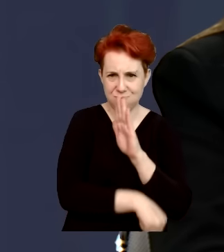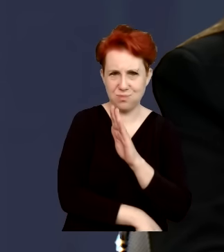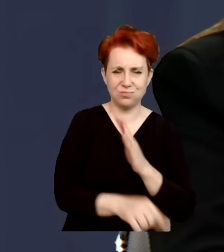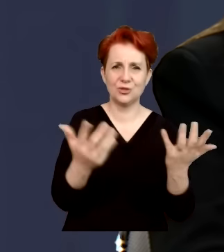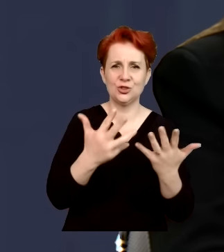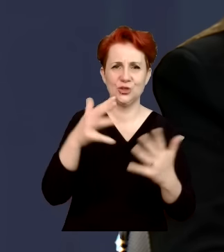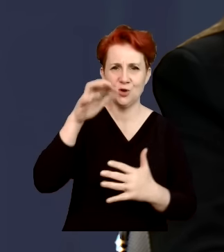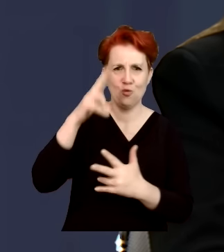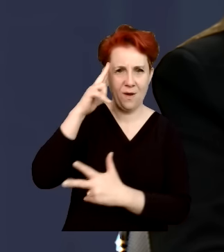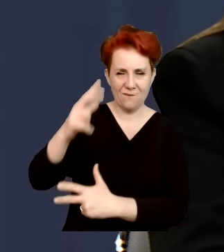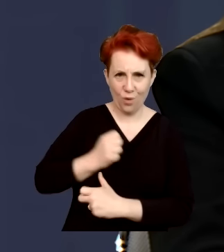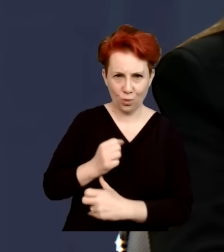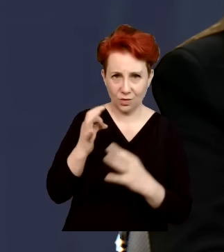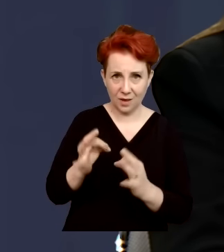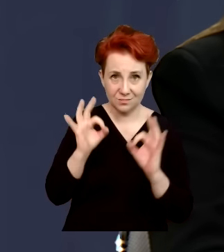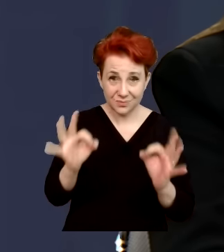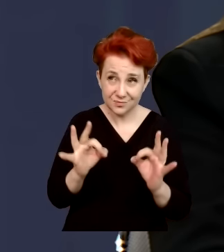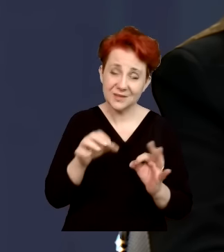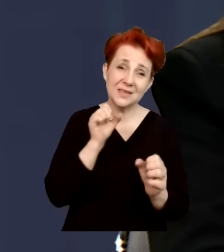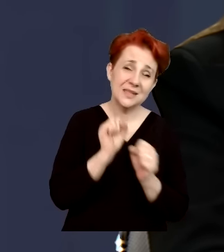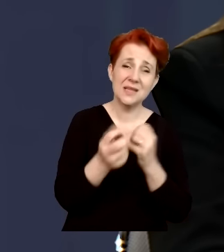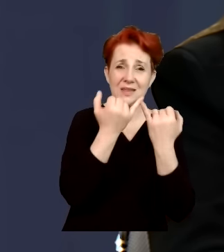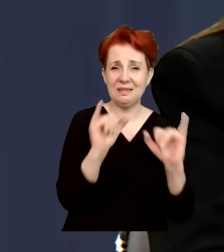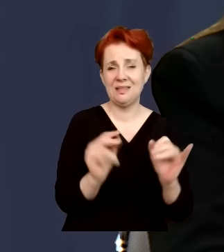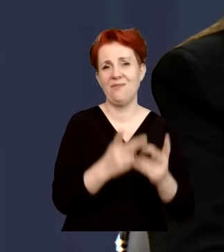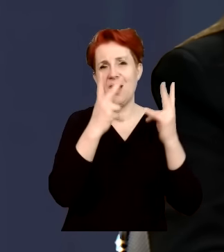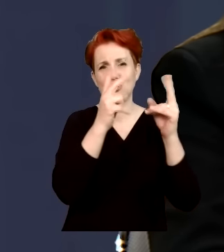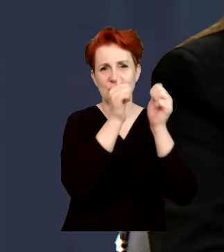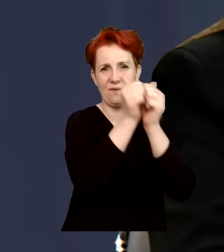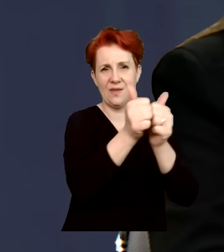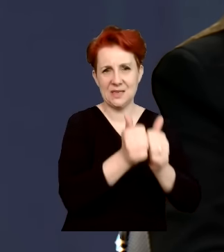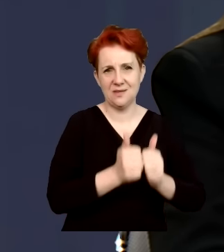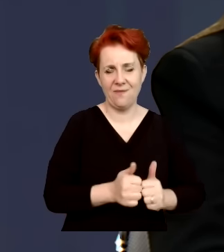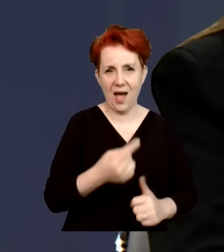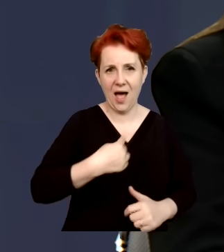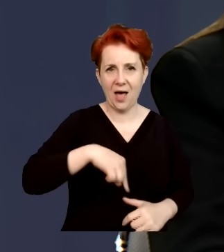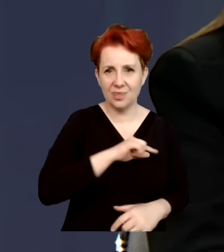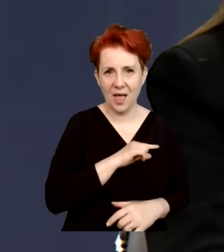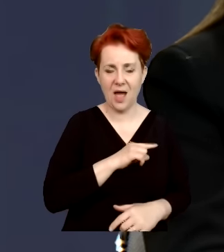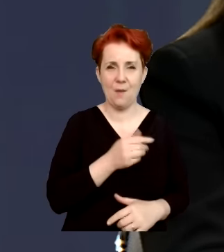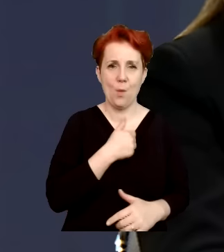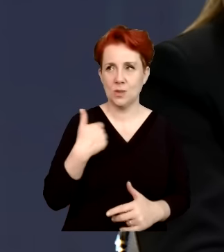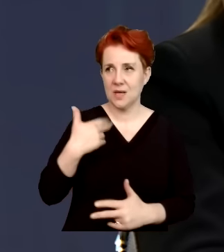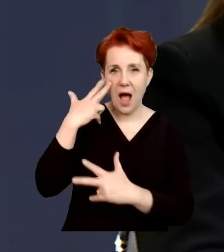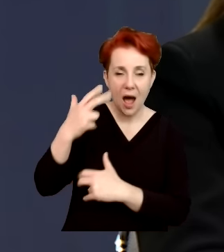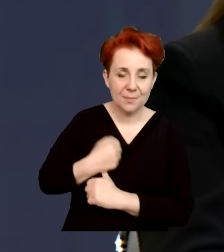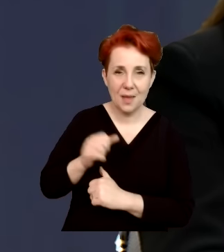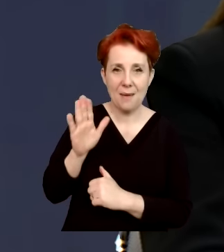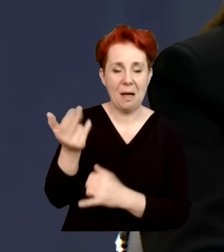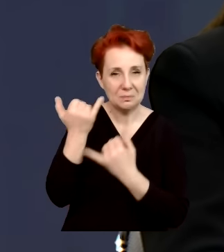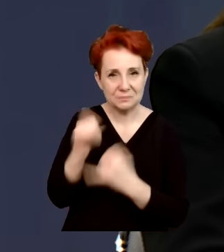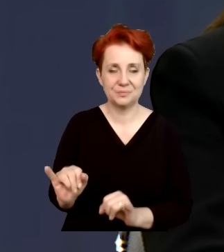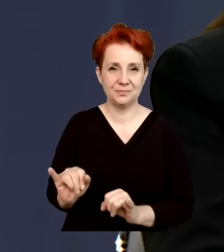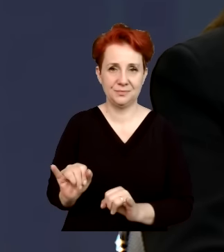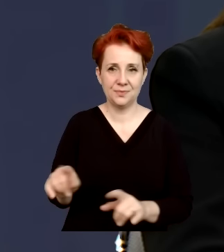wojskowych. Jednak jest więcej wyzwań i ważniejszych wyzwań przed polską armią, choćby jednak mimo